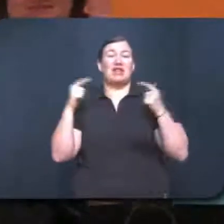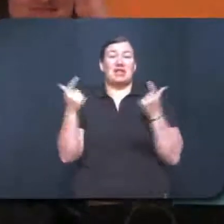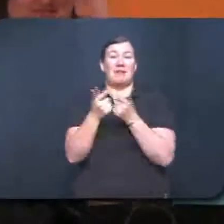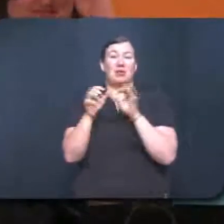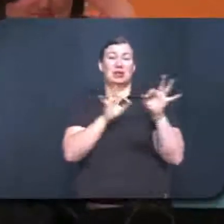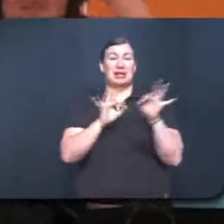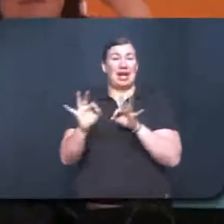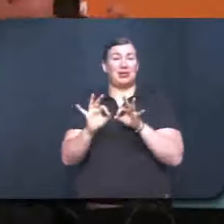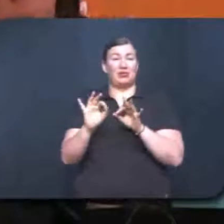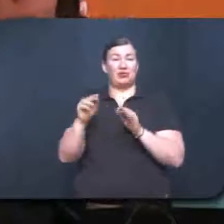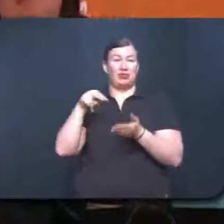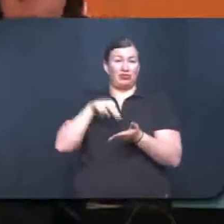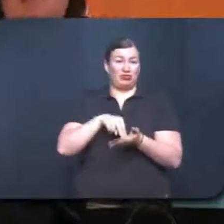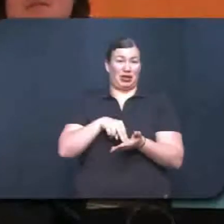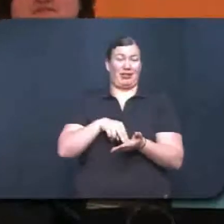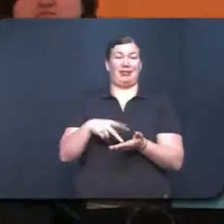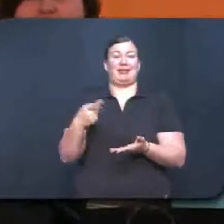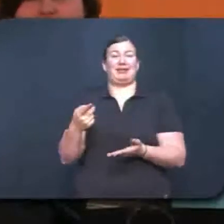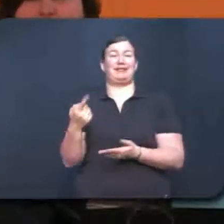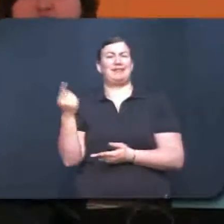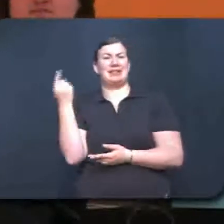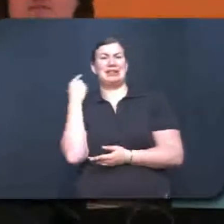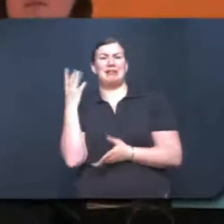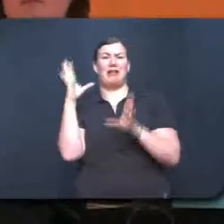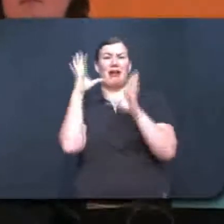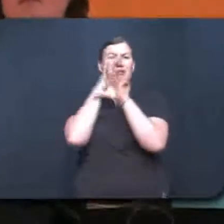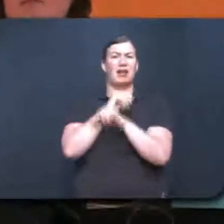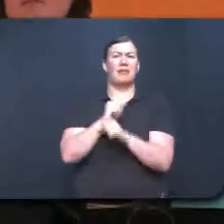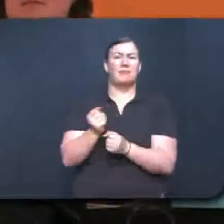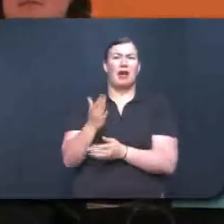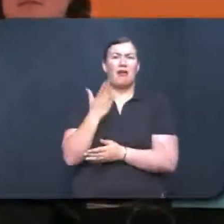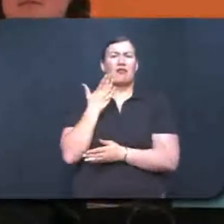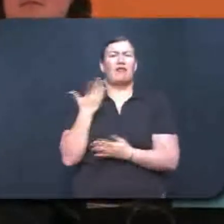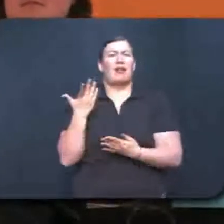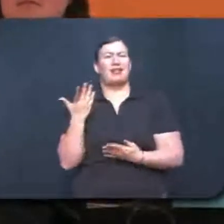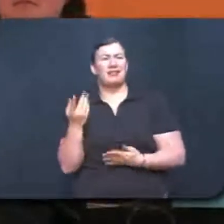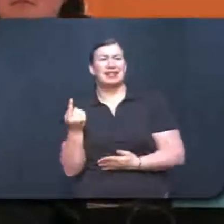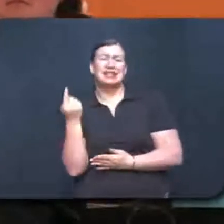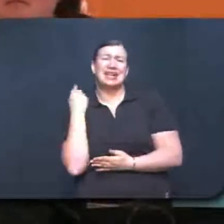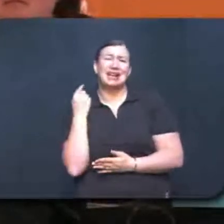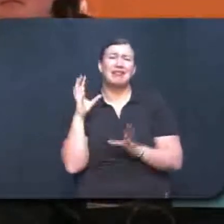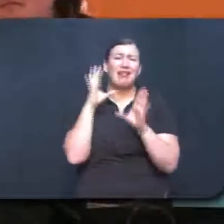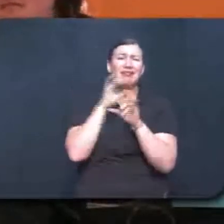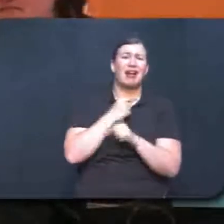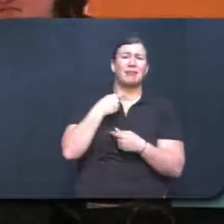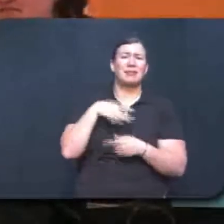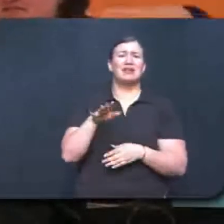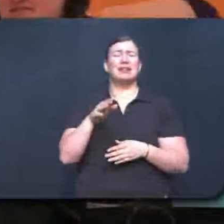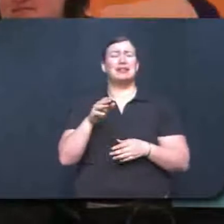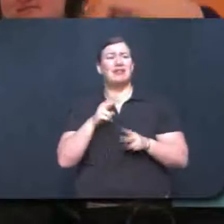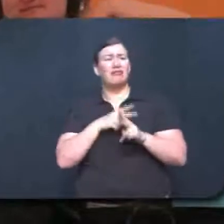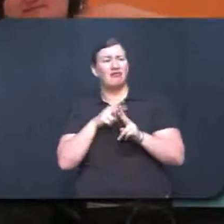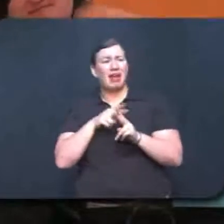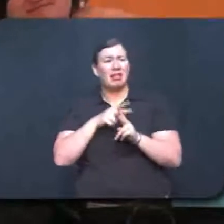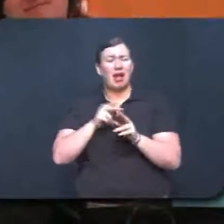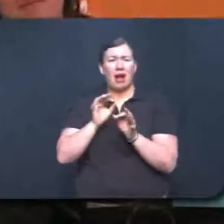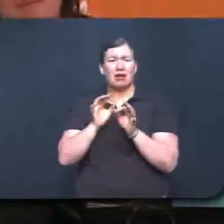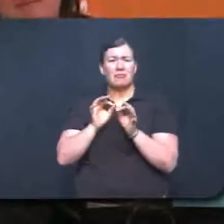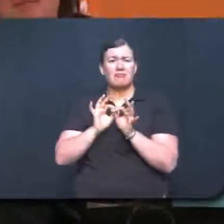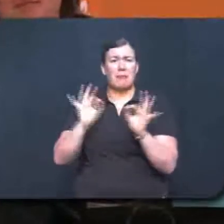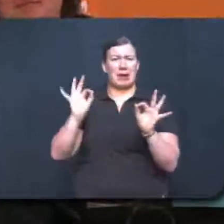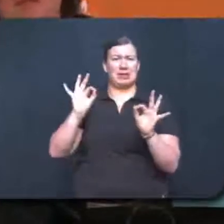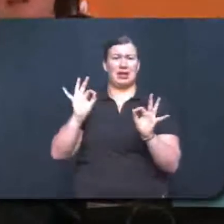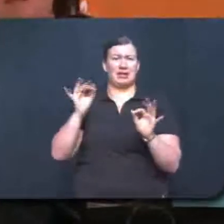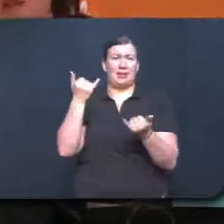und ist gestern Abend aufgefallen dass wir den Fehler den wir gestern Abend in der Geschäftsordnung korrigiert haben noch besser korrigieren können